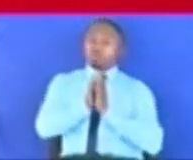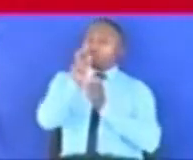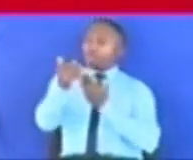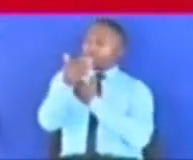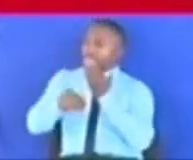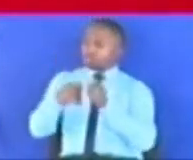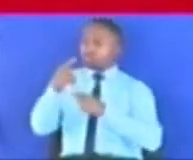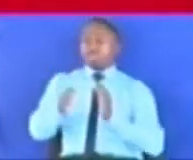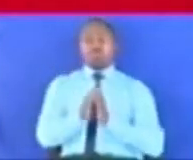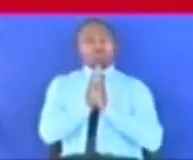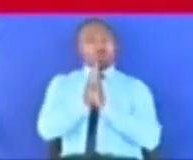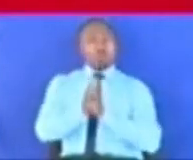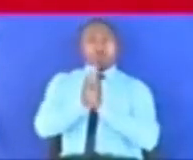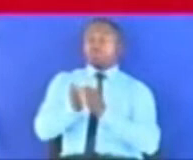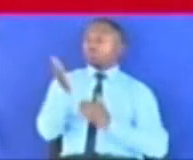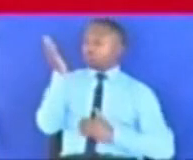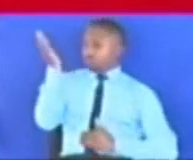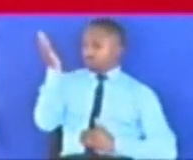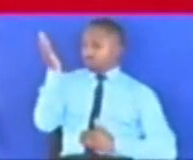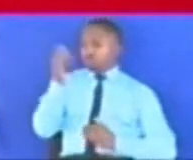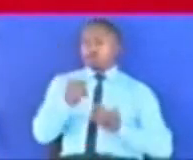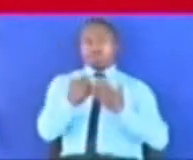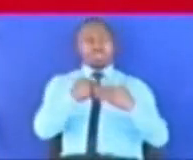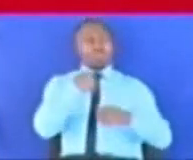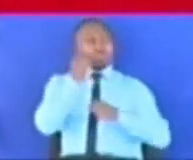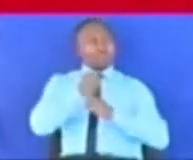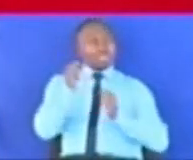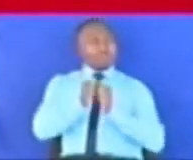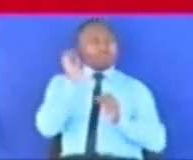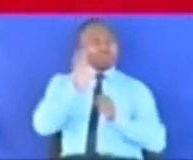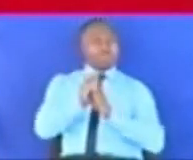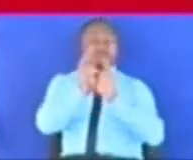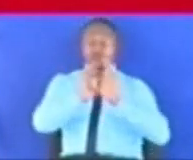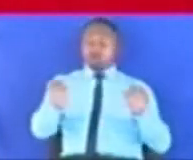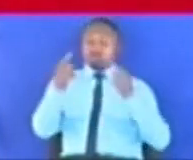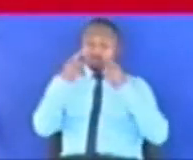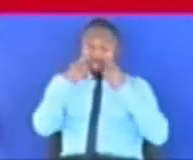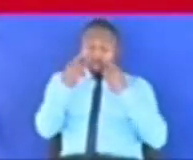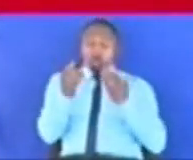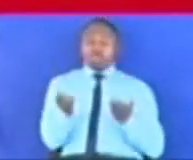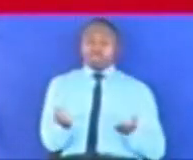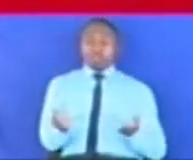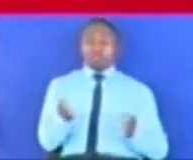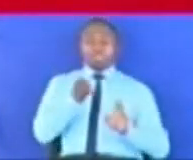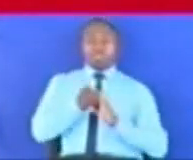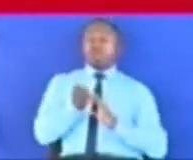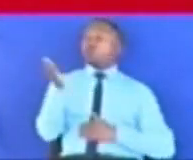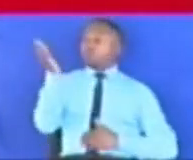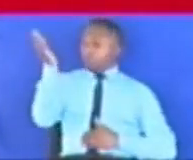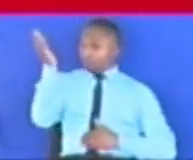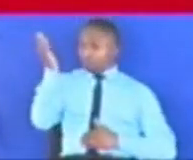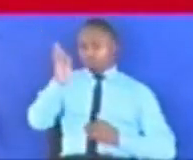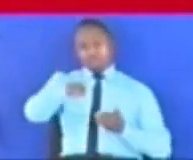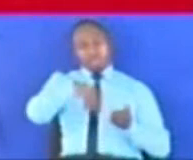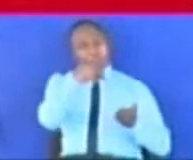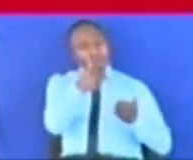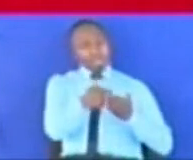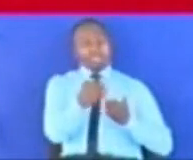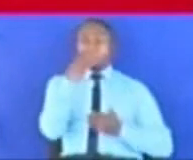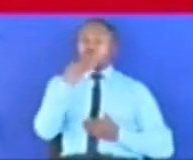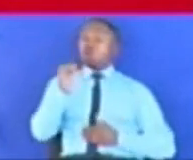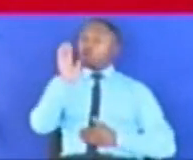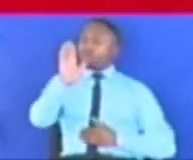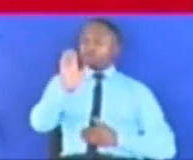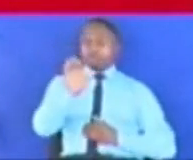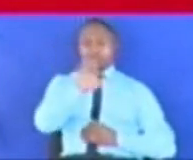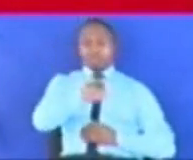tuendelee kumwombea dua, kwa vile alifanya mengi mazuri ambayo sasa hivi tunayaona, ili Mwenyezi Mungu amlaze na ilaze roho